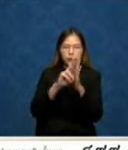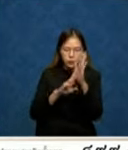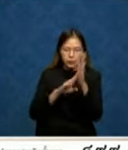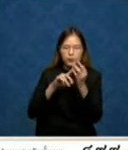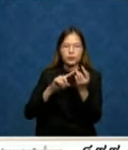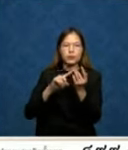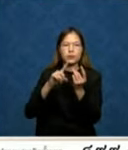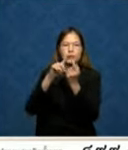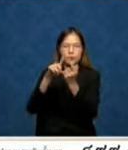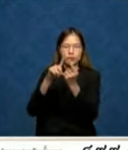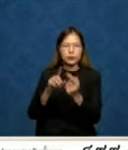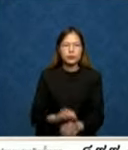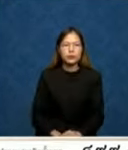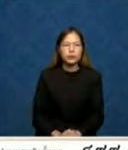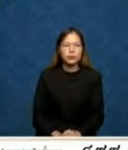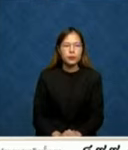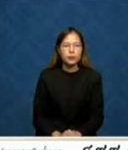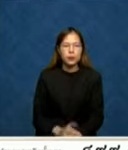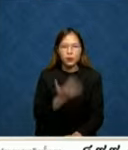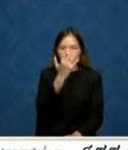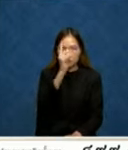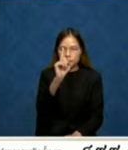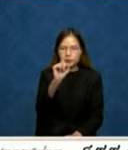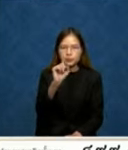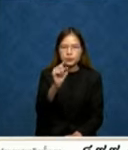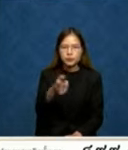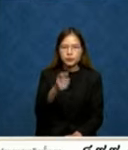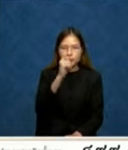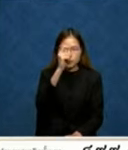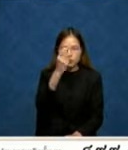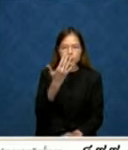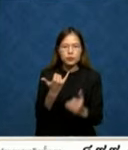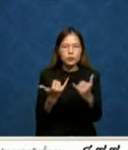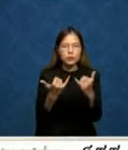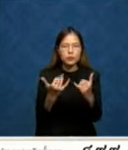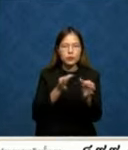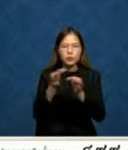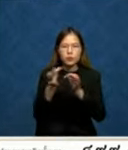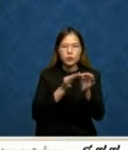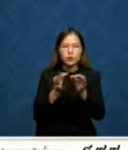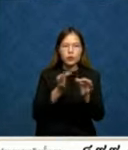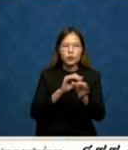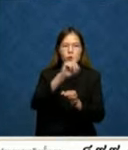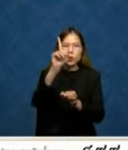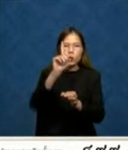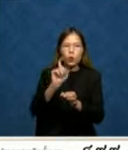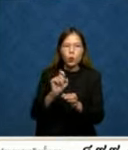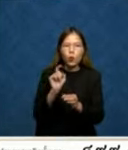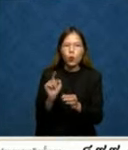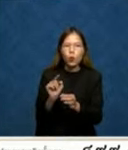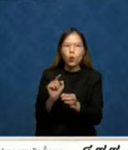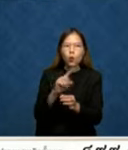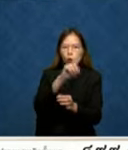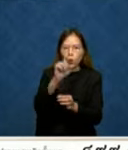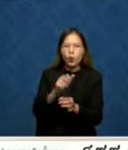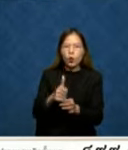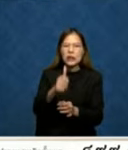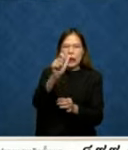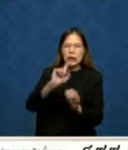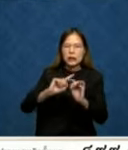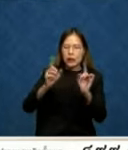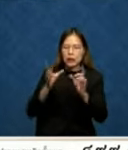ไปนะครับเพราะฉะนั้นต้องเรียนด้วยความเคารพว่าความกังวลของท่านเนี่ยนะครับกังวลได้ครับแต่ว่า